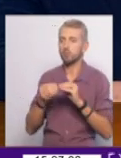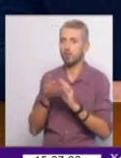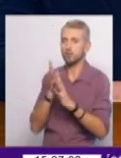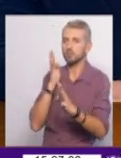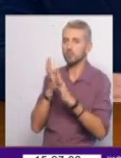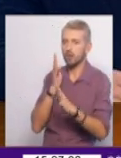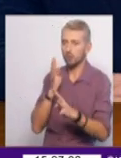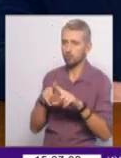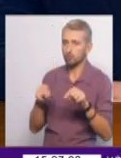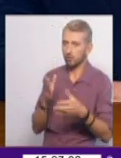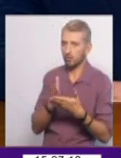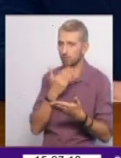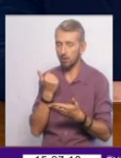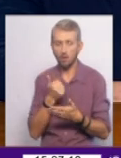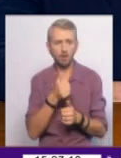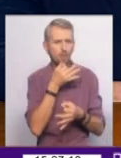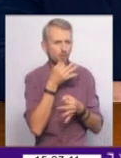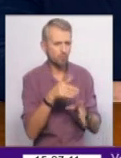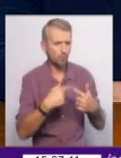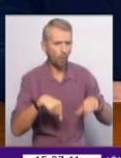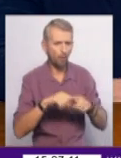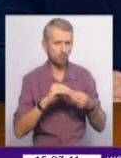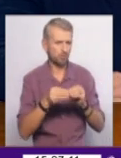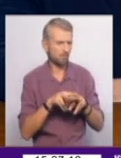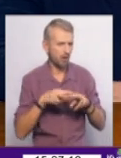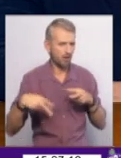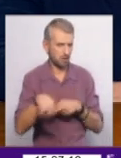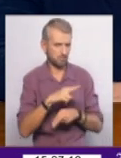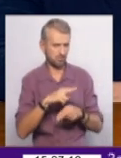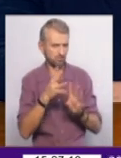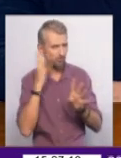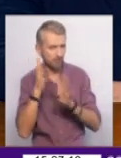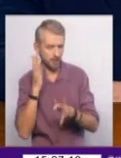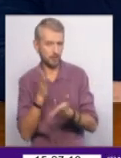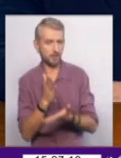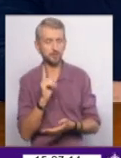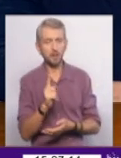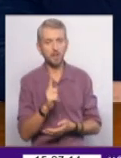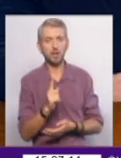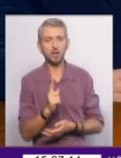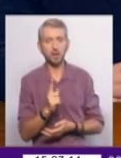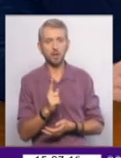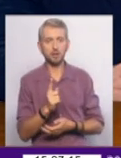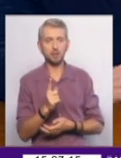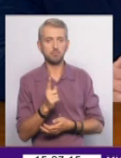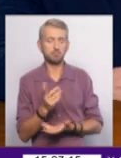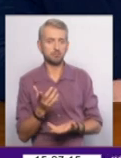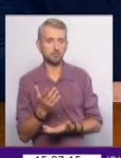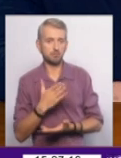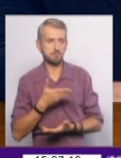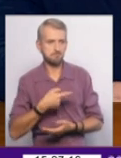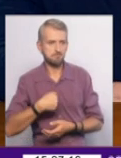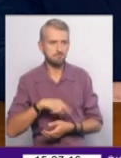школи? Ну, а як же, на кожному окрузі є такі проблеми, але в будь-якому випадку у нас, ну, ми якось